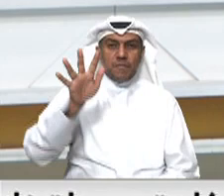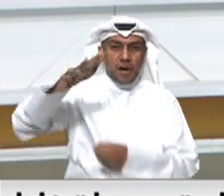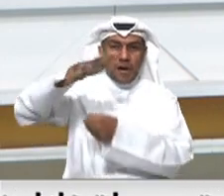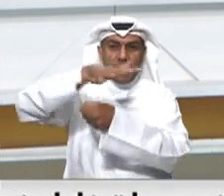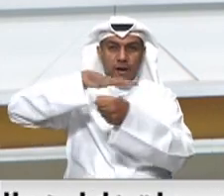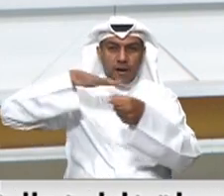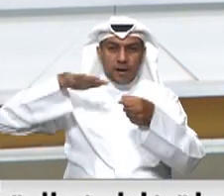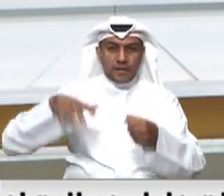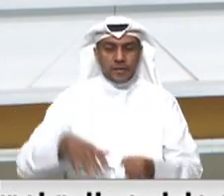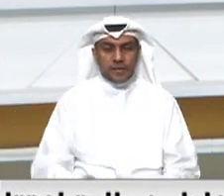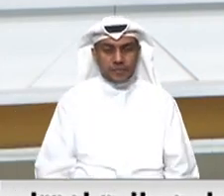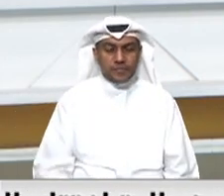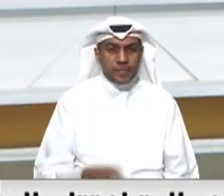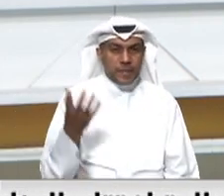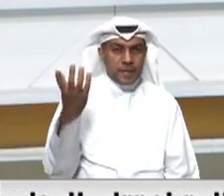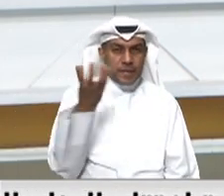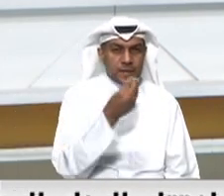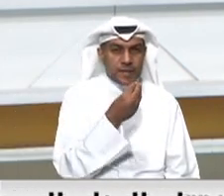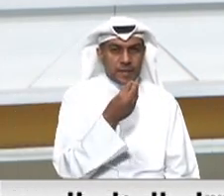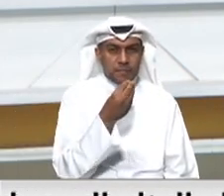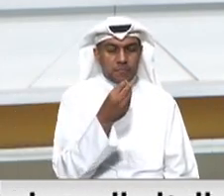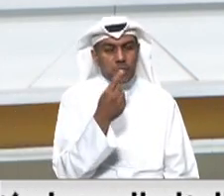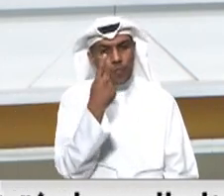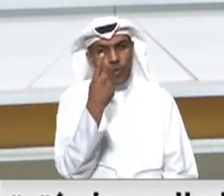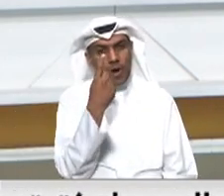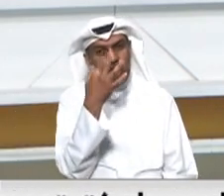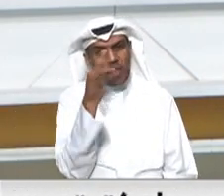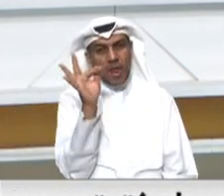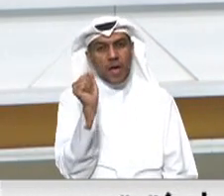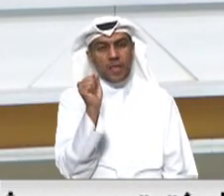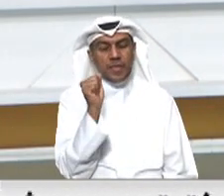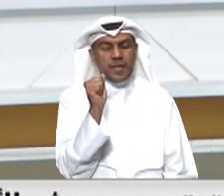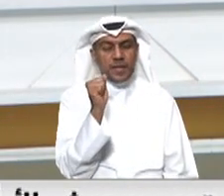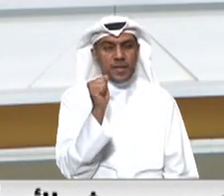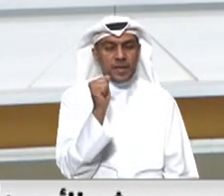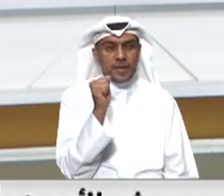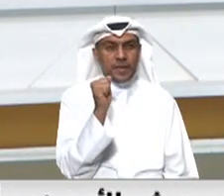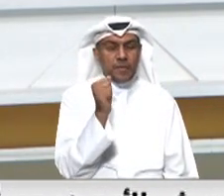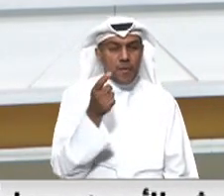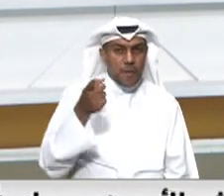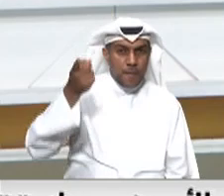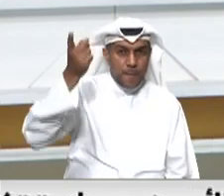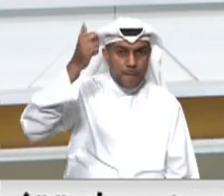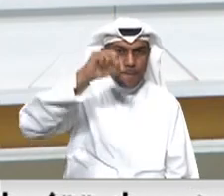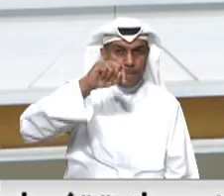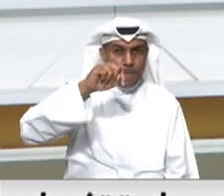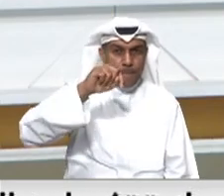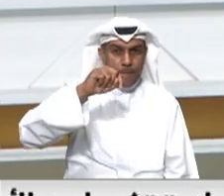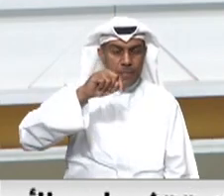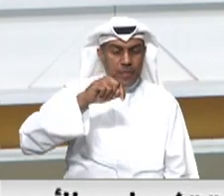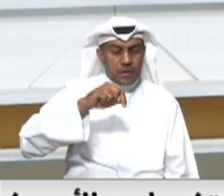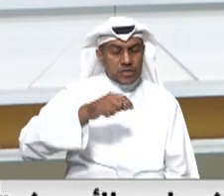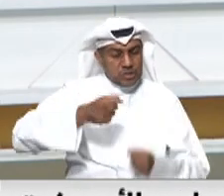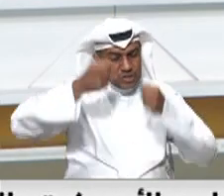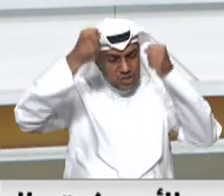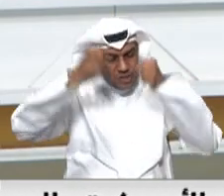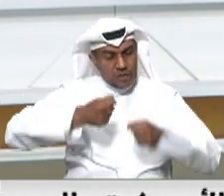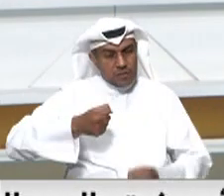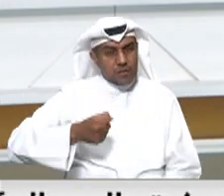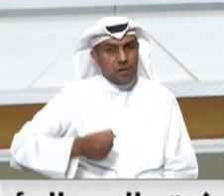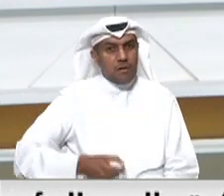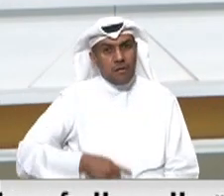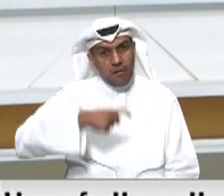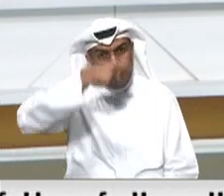وأربا وبيان وفيلتشة قد تصل إلى 31 درجة مئوية. في مساء الغد أجواءنا شديدة الحرارة